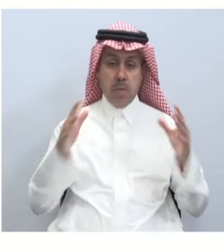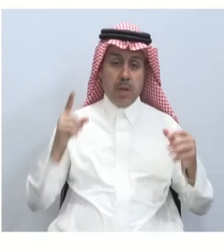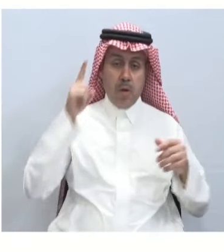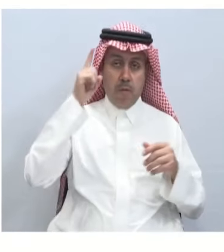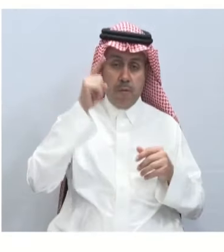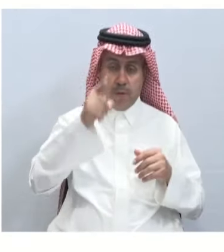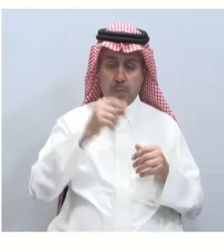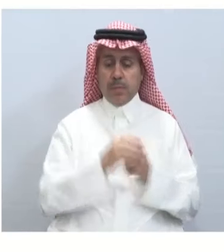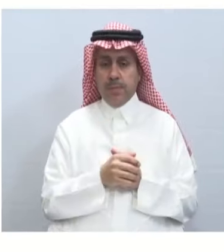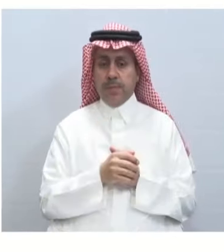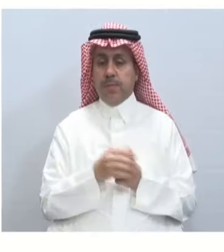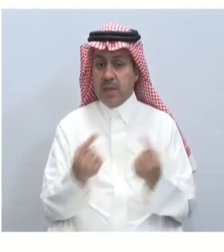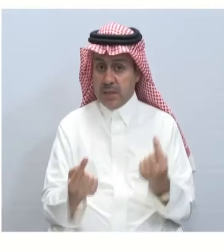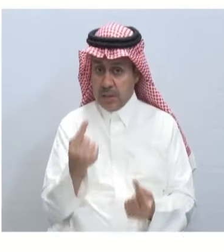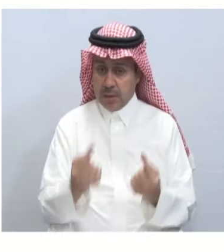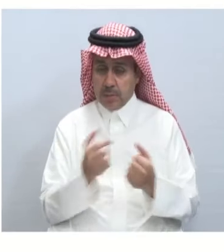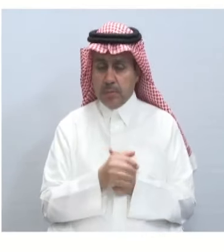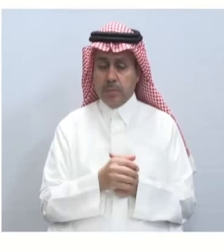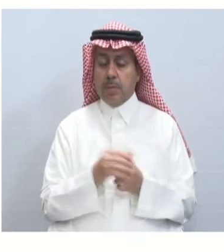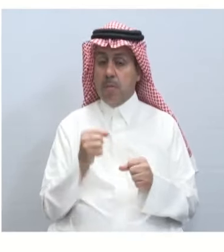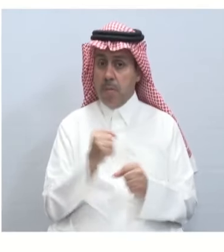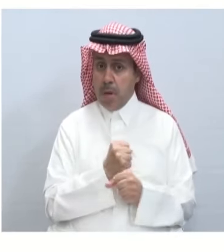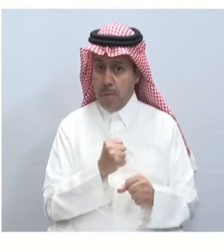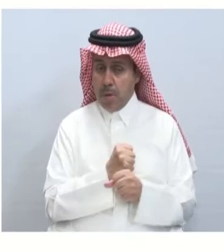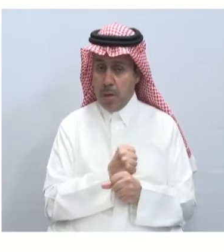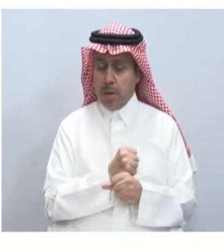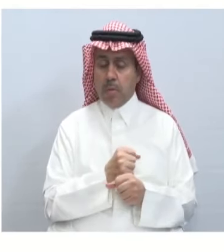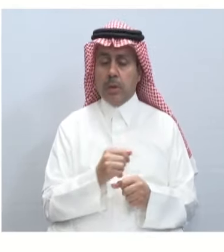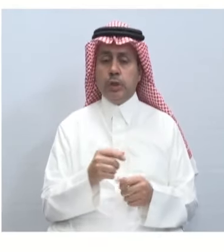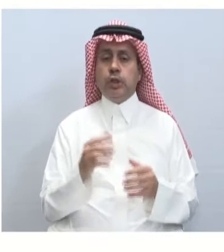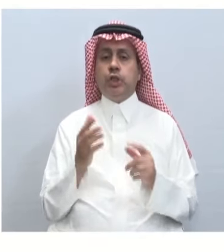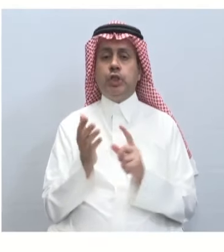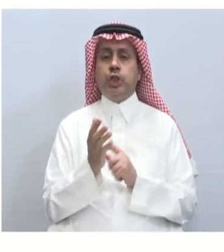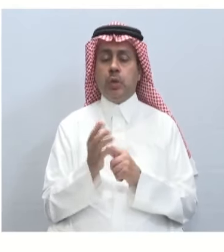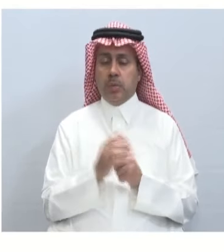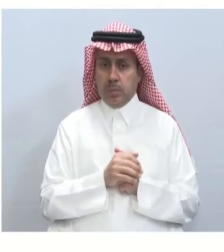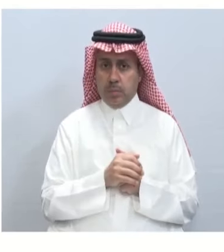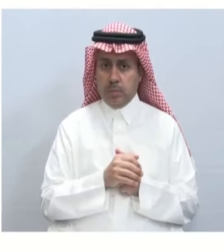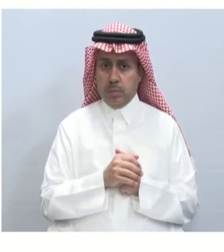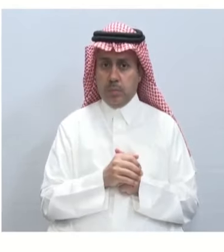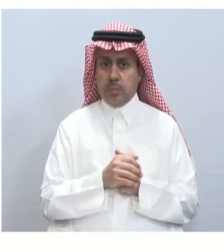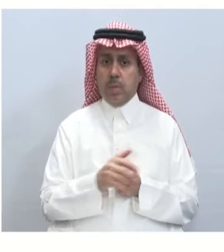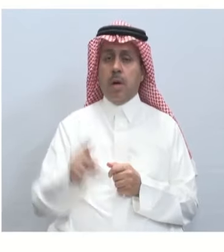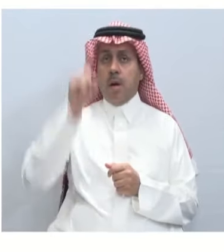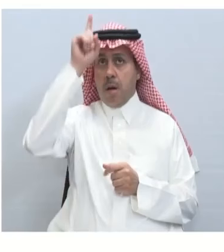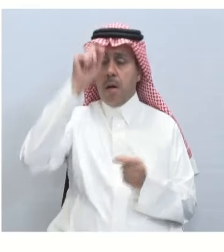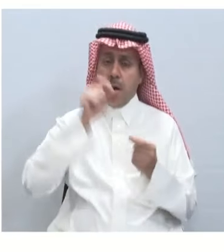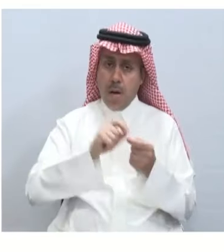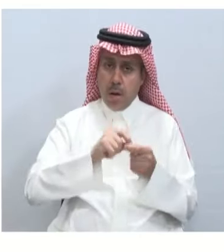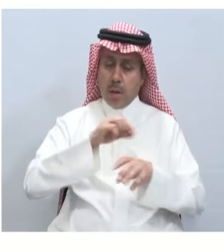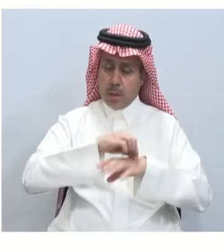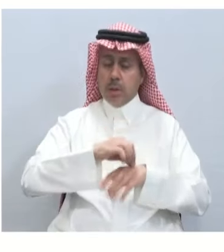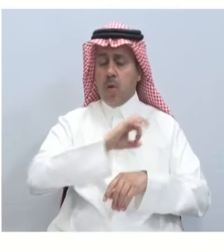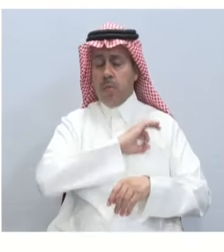نقول الزراعه من الاعمال والحرف اليدويه التي فطر الله الله الناس